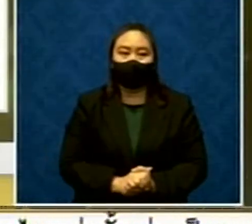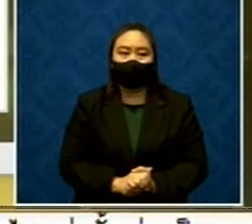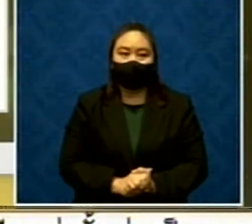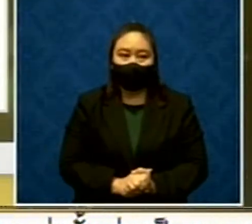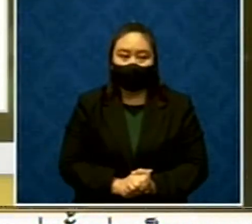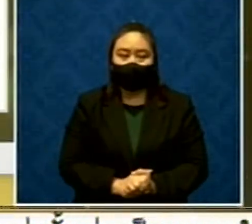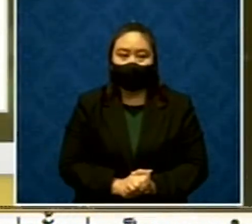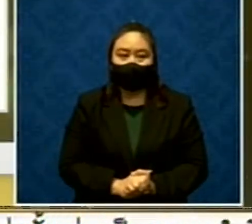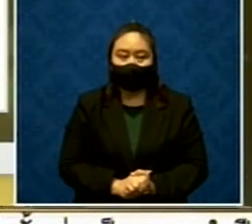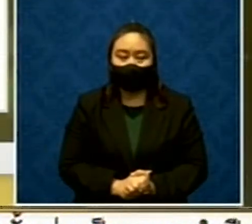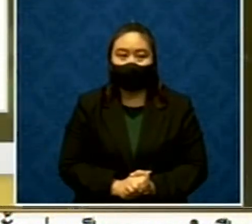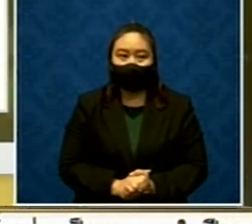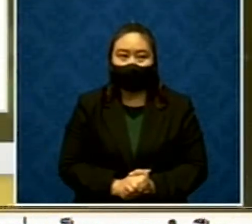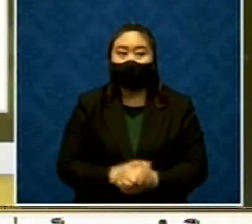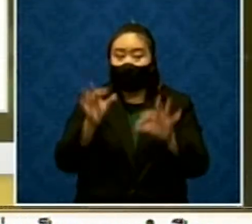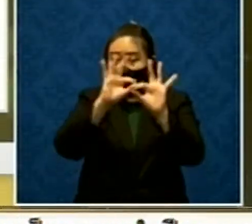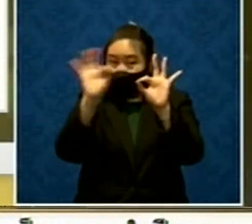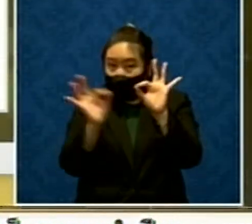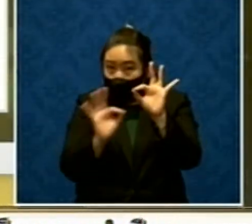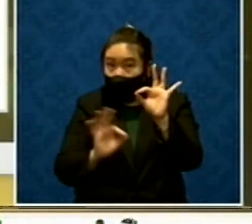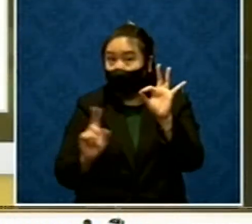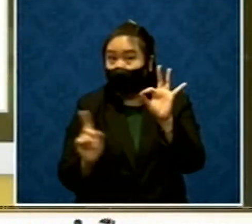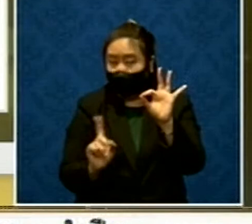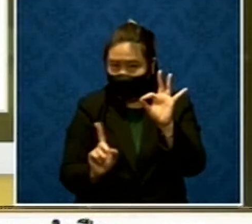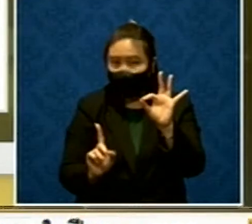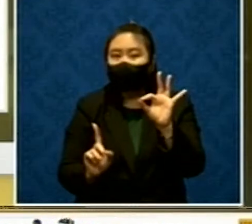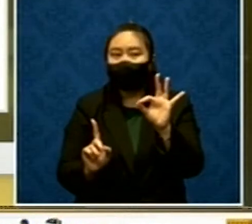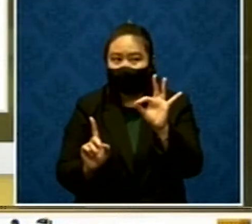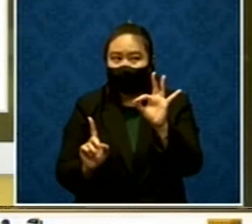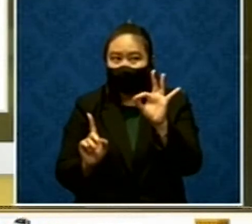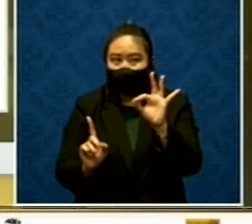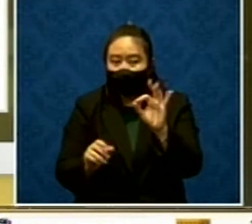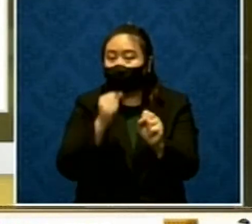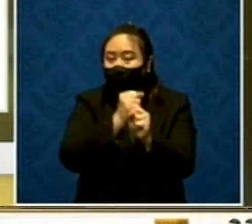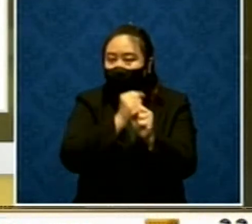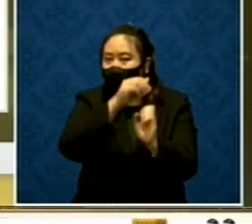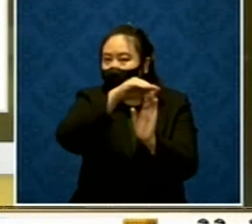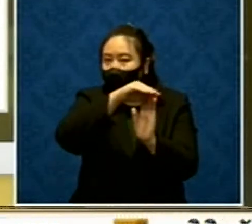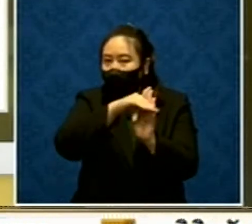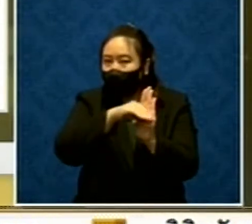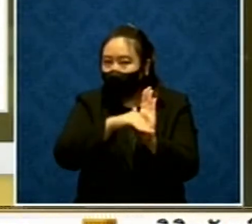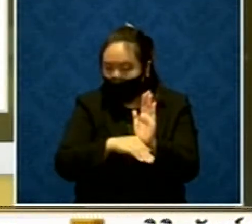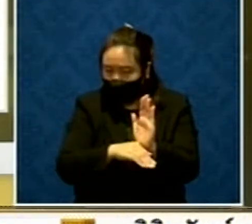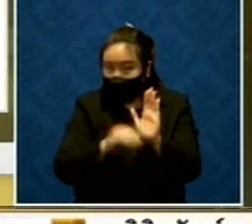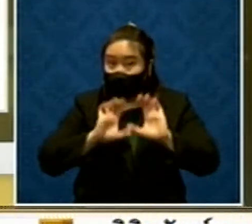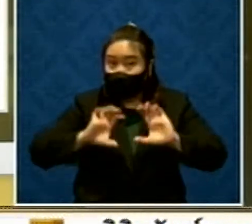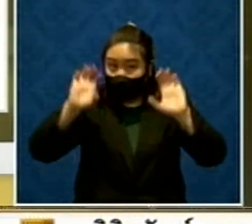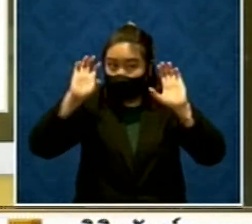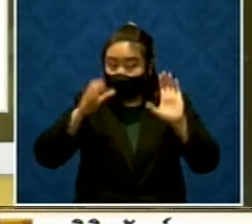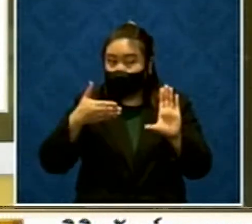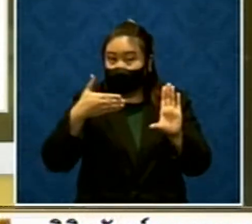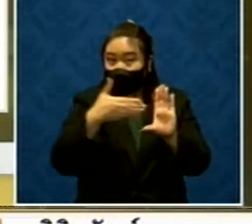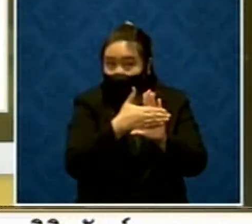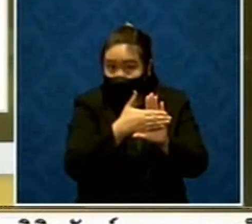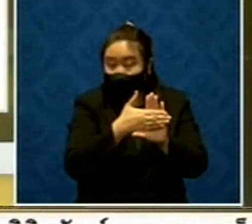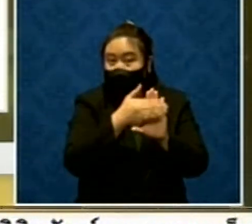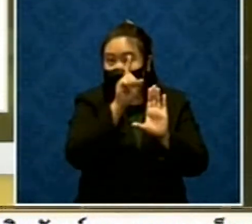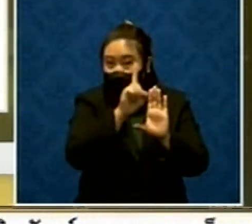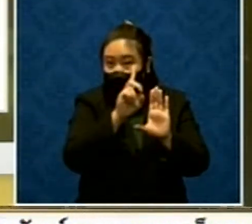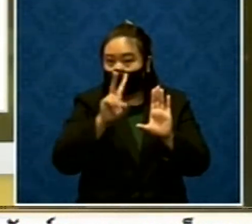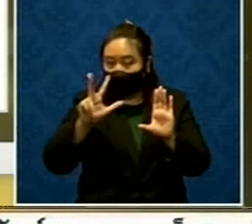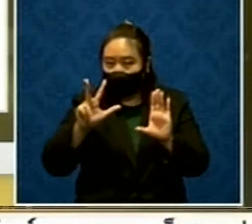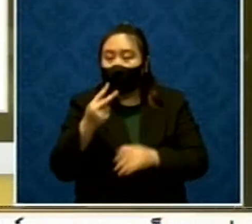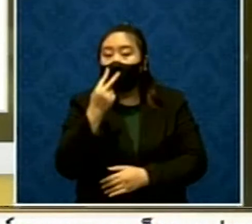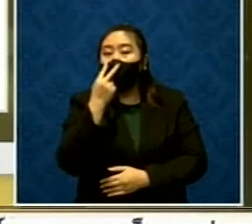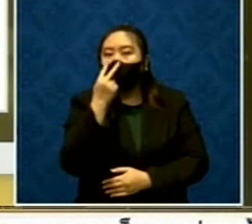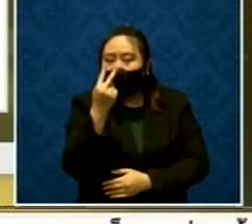งก็เขียนบอกว่าแนวทางในการปฏิบัติราชการนี่สไลด์3แผ่นเนี่ยก็พอเห็น